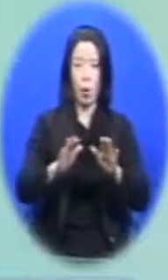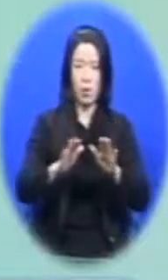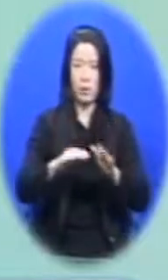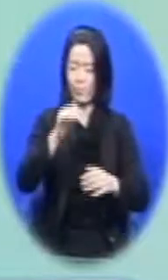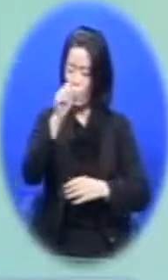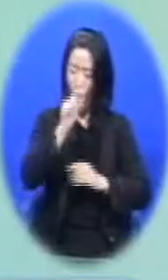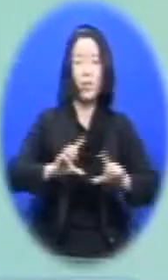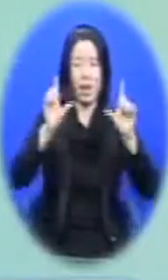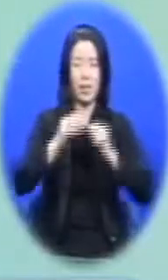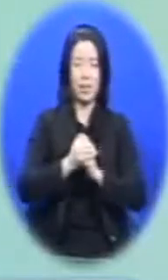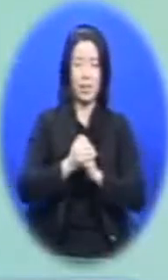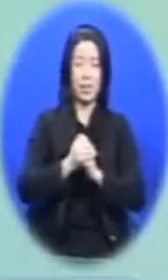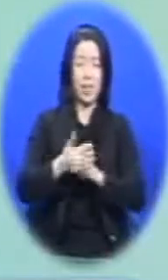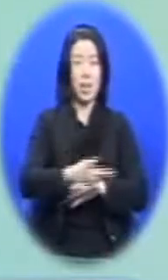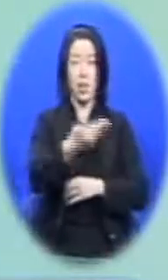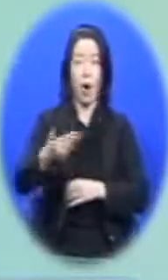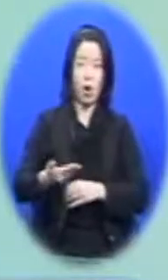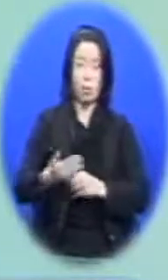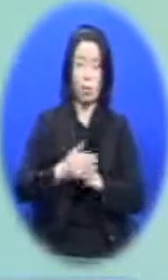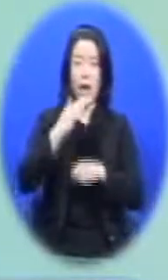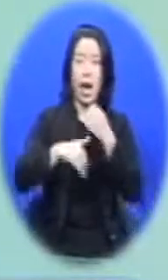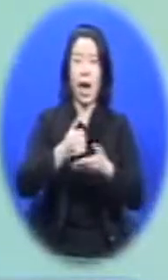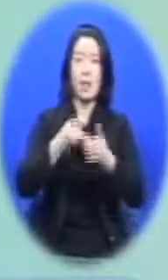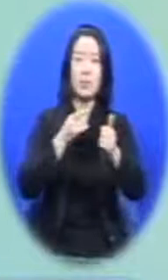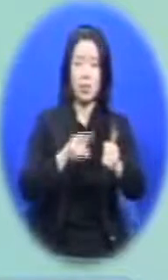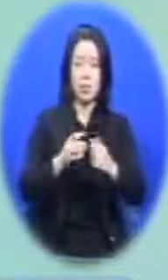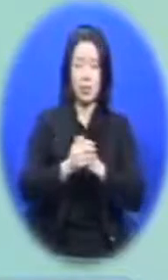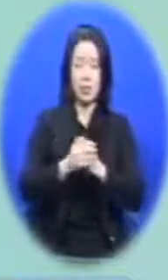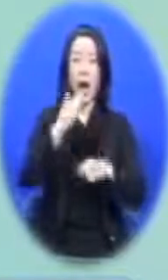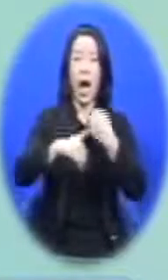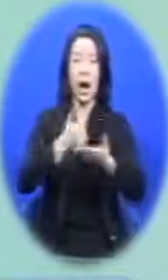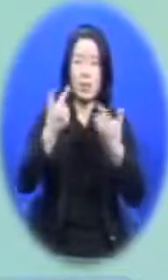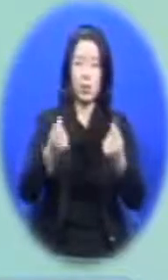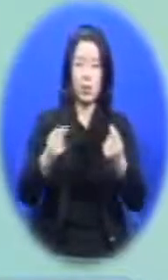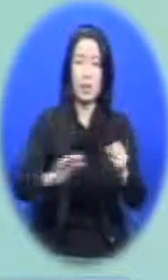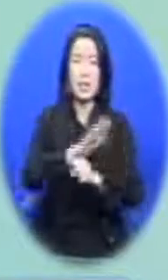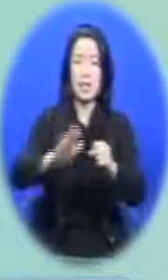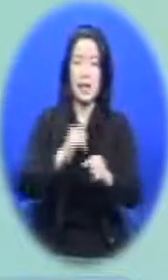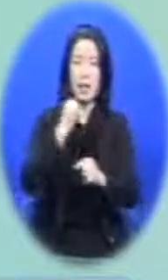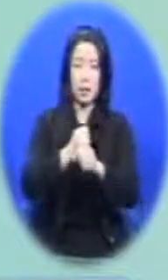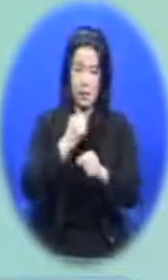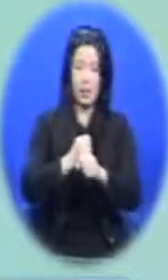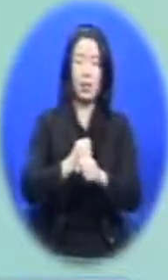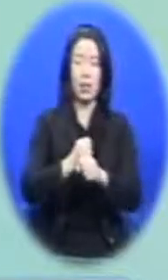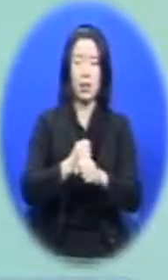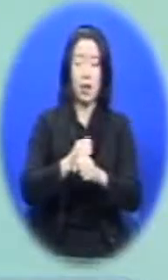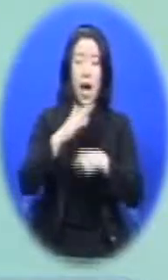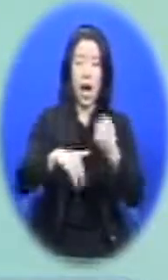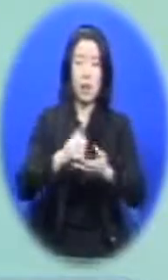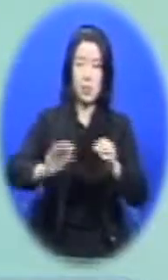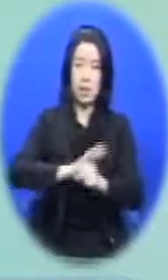맞은 날입니다. 여러분들을 하나님께서 하나님처럼 사랑하게 하셔서 하나님의